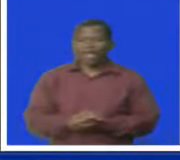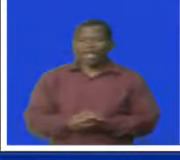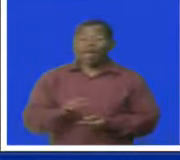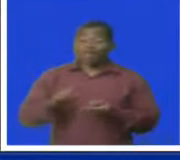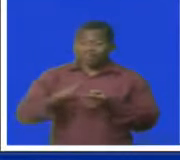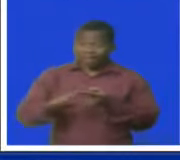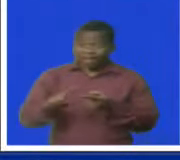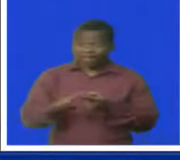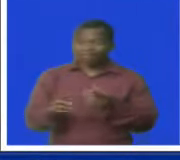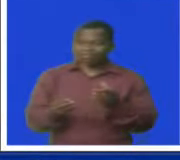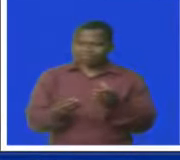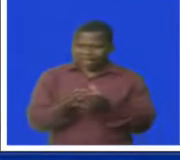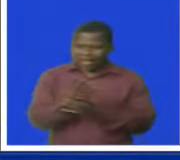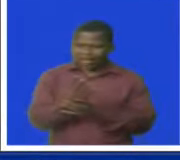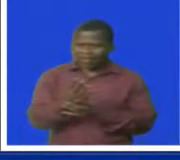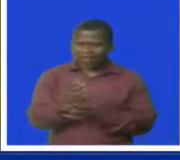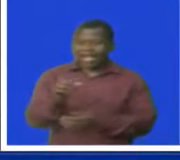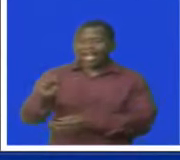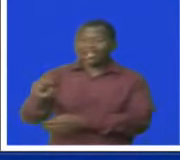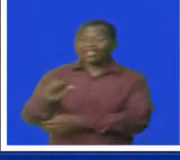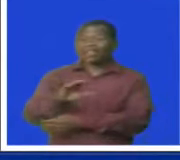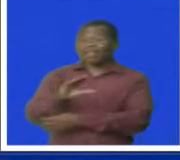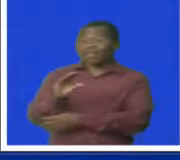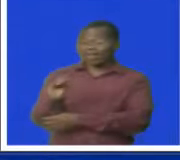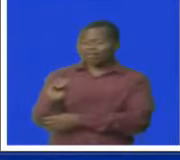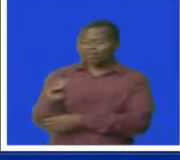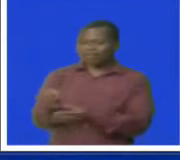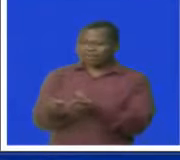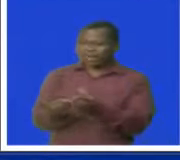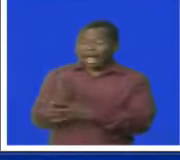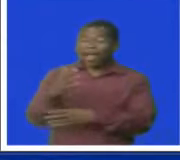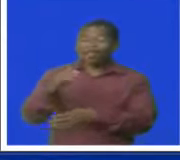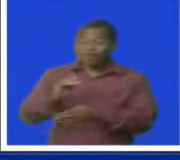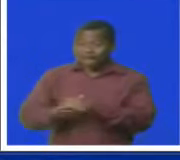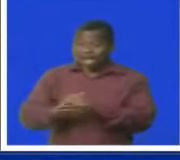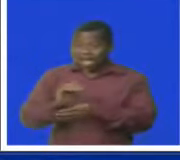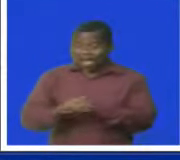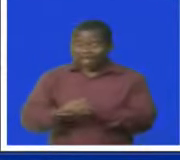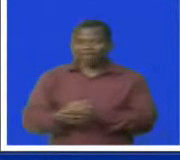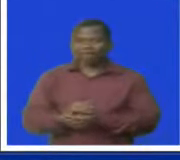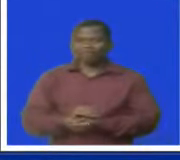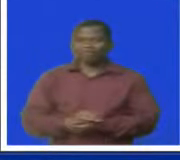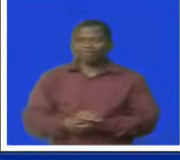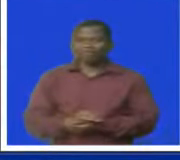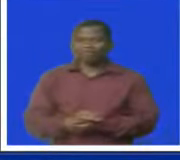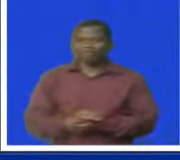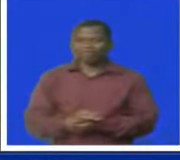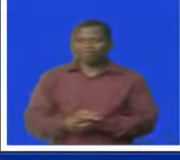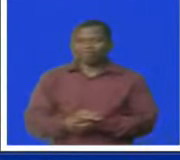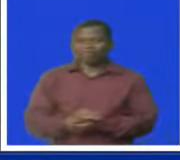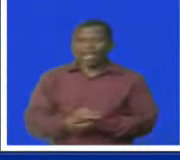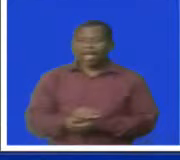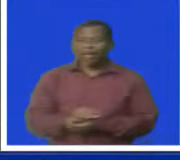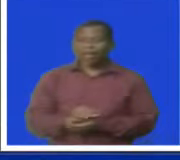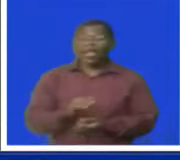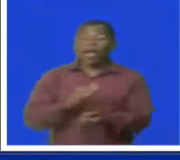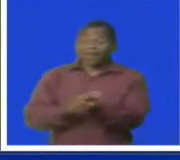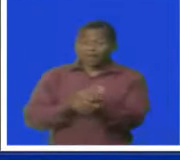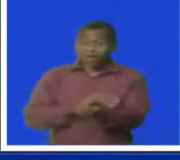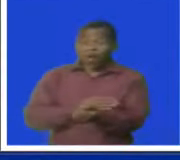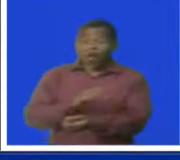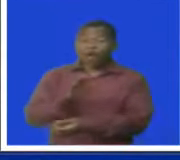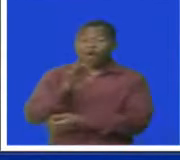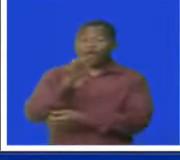kahle kumdlalo wayo ngamathuba lamahle lewatholile. Dingakake ekhefini bese iveleke ivalele iNingizimu Afrika